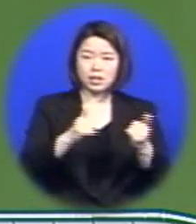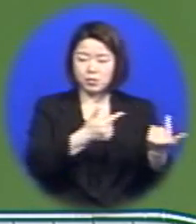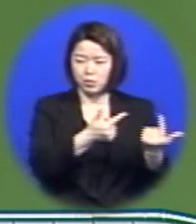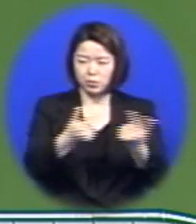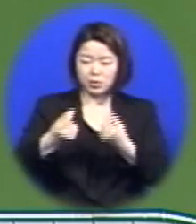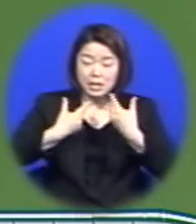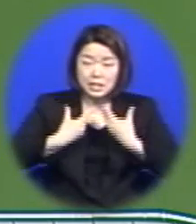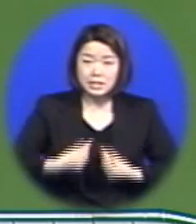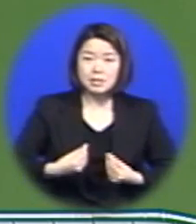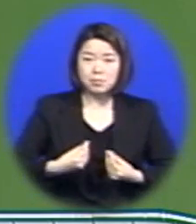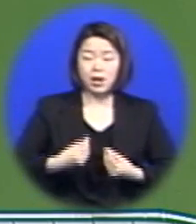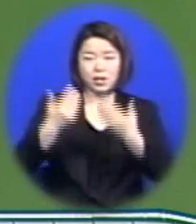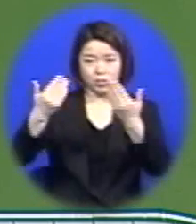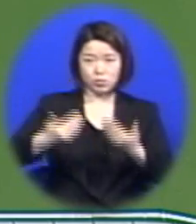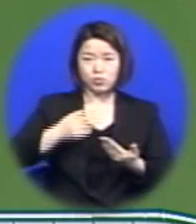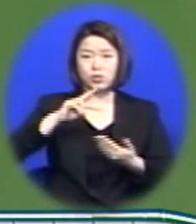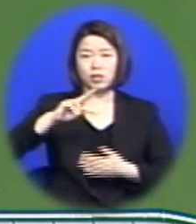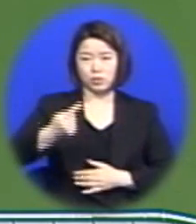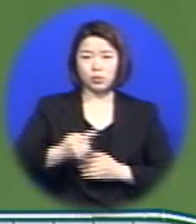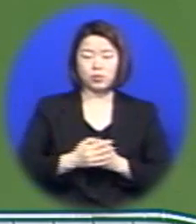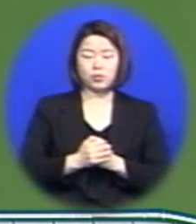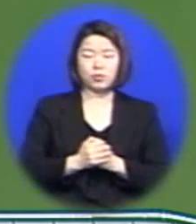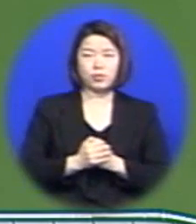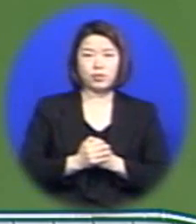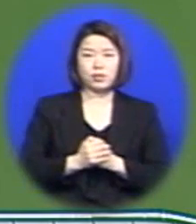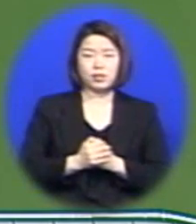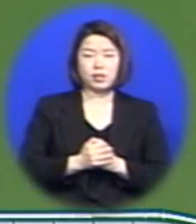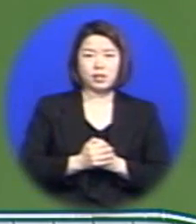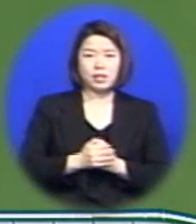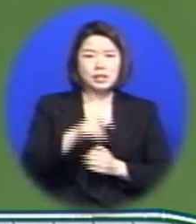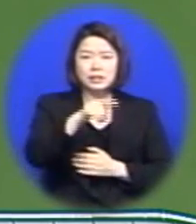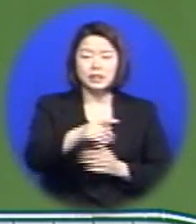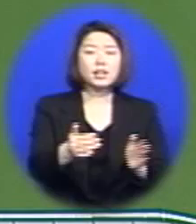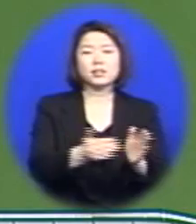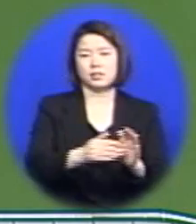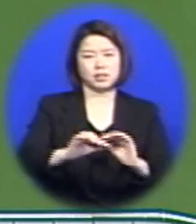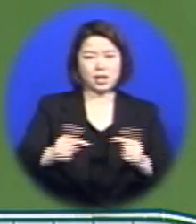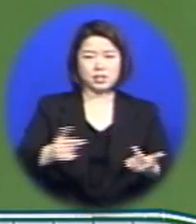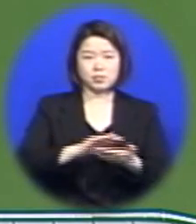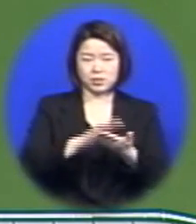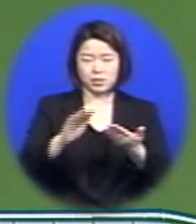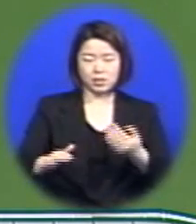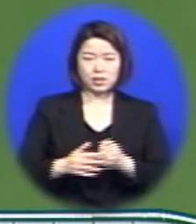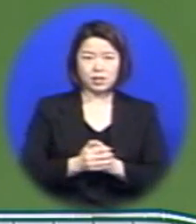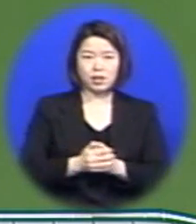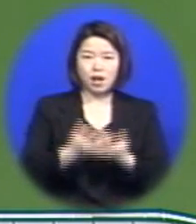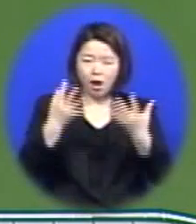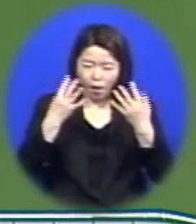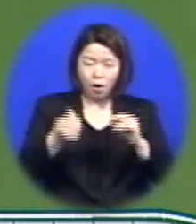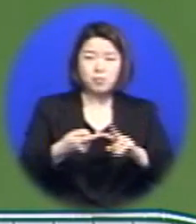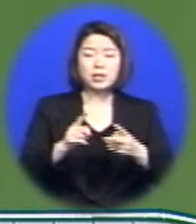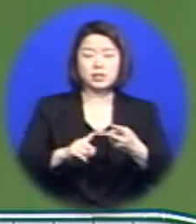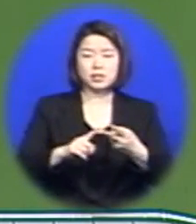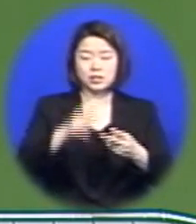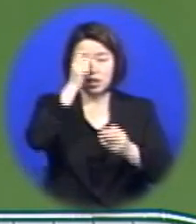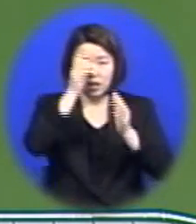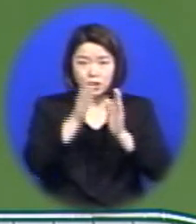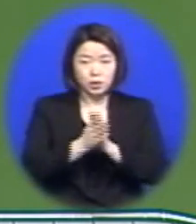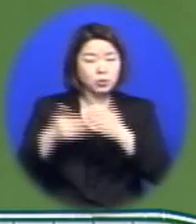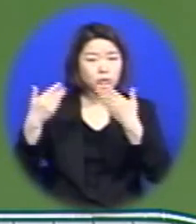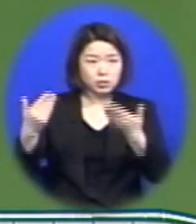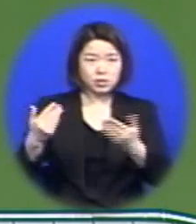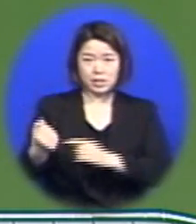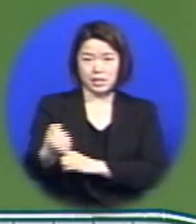주님이세운교회 을 주더라도 아직 끝이 아니라니까 얼마든지 기도할 힘이